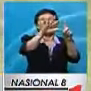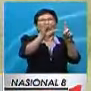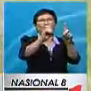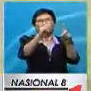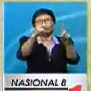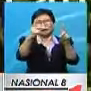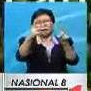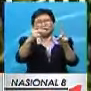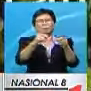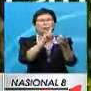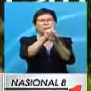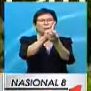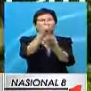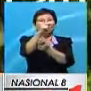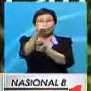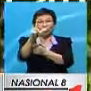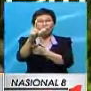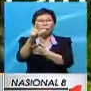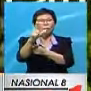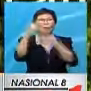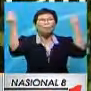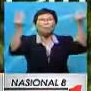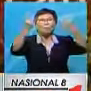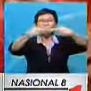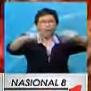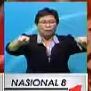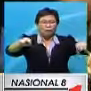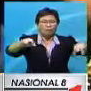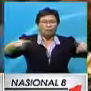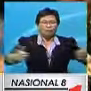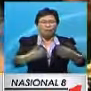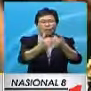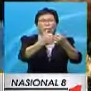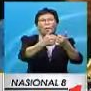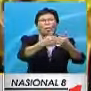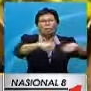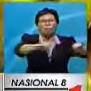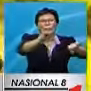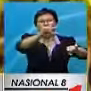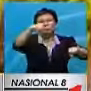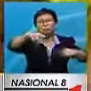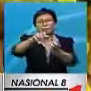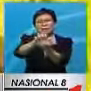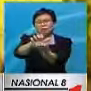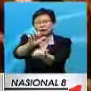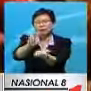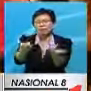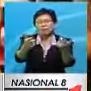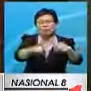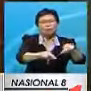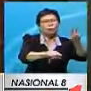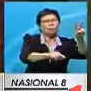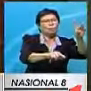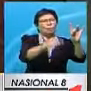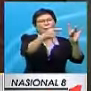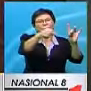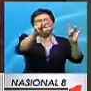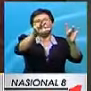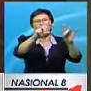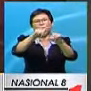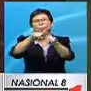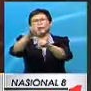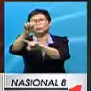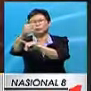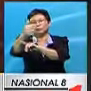150,000. Bila ditemui di Ibu Negara selepas majlis pelancaran kejohanan MotoGP Shell Malaysia yang akan berlangsung dari 28 hingga 30